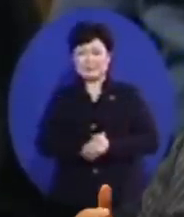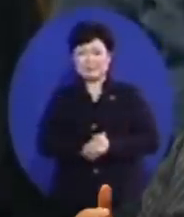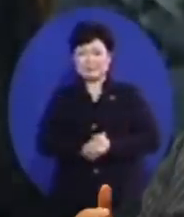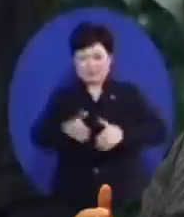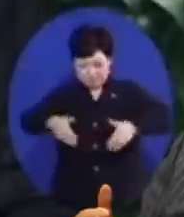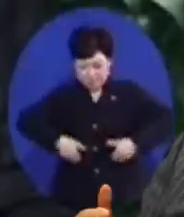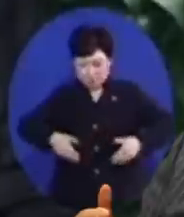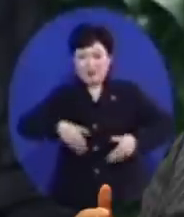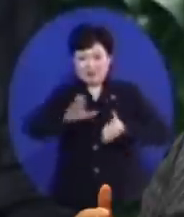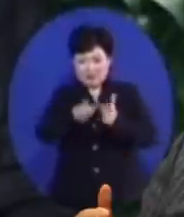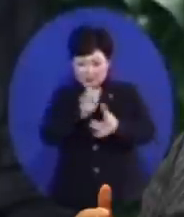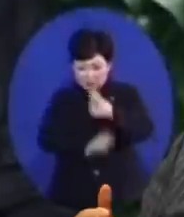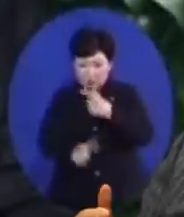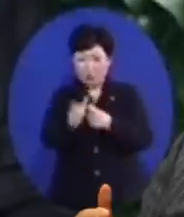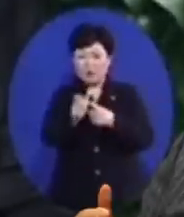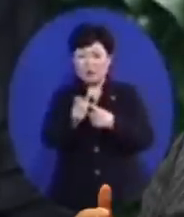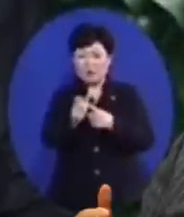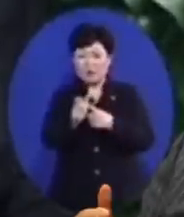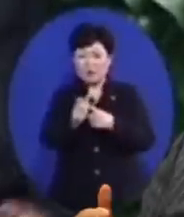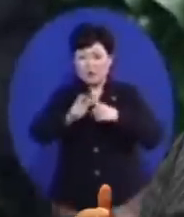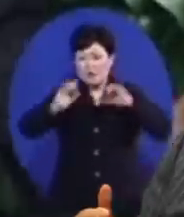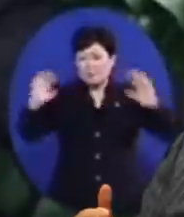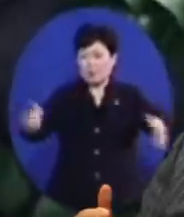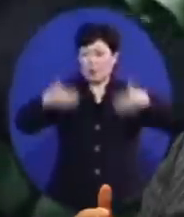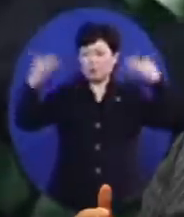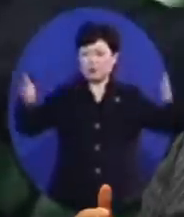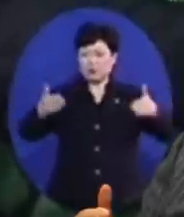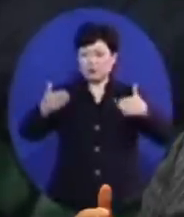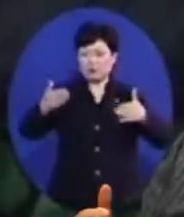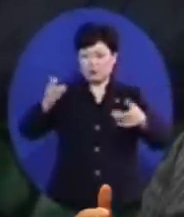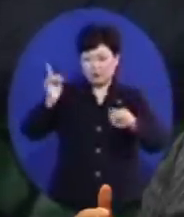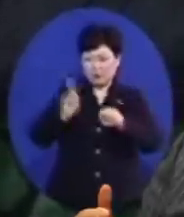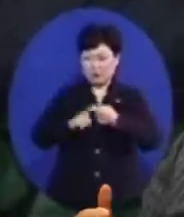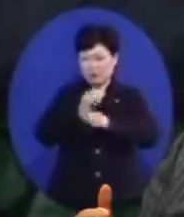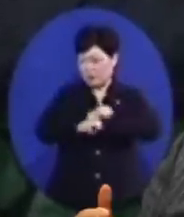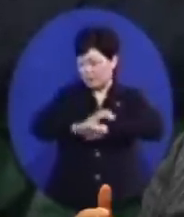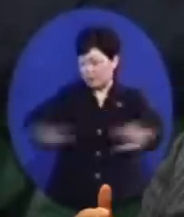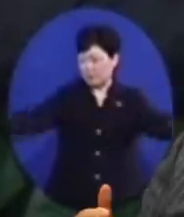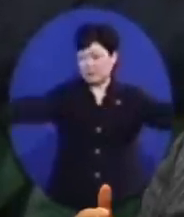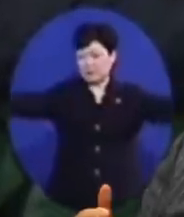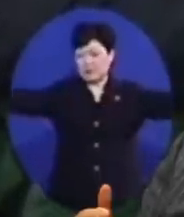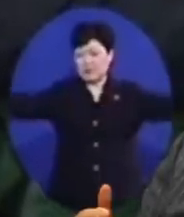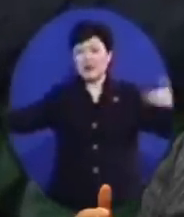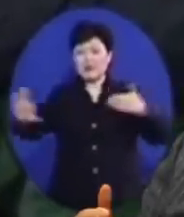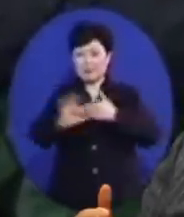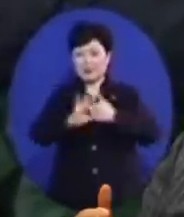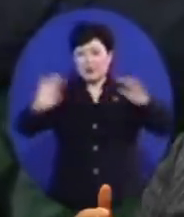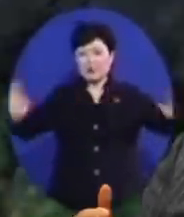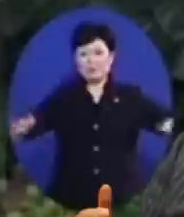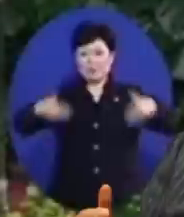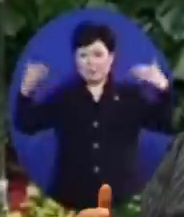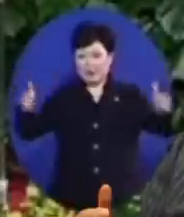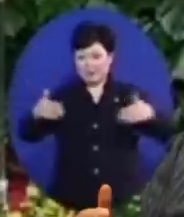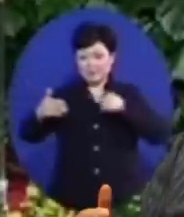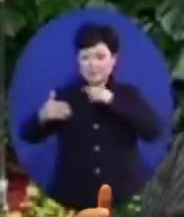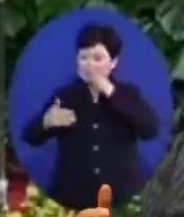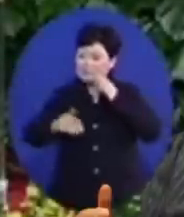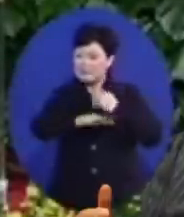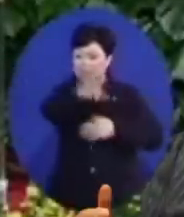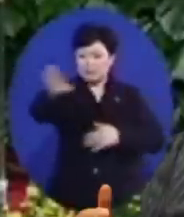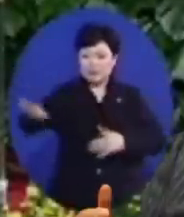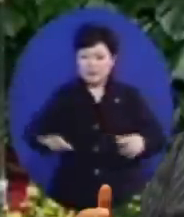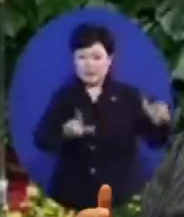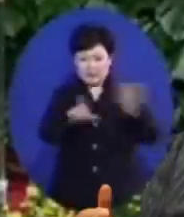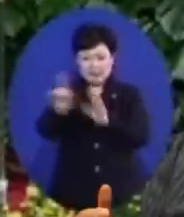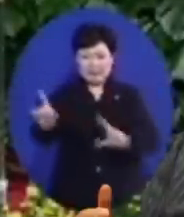필요할 때 그 폭풍에 따라서 내 날개를 펴면 그 폭풍은 우리 신앙한